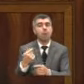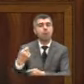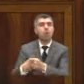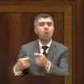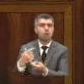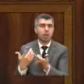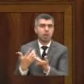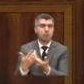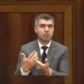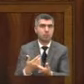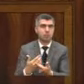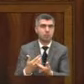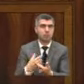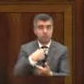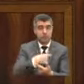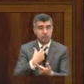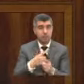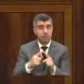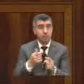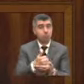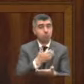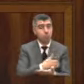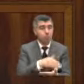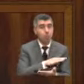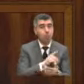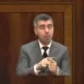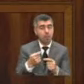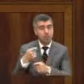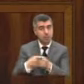واضحين؟ انا كمسؤول القطاع ديال الاقتصاد